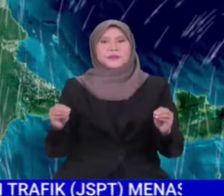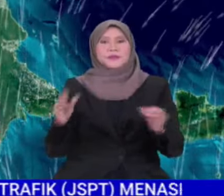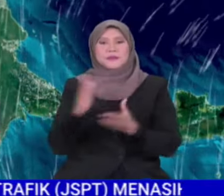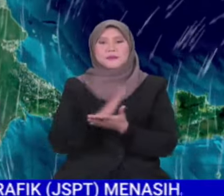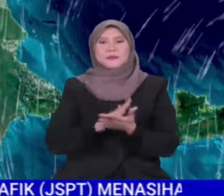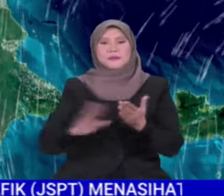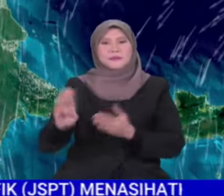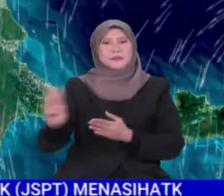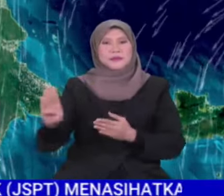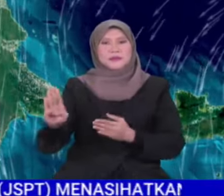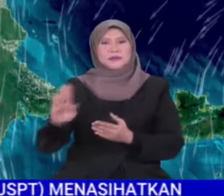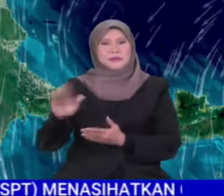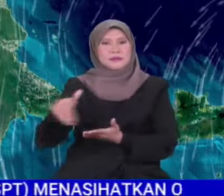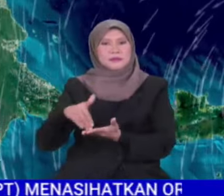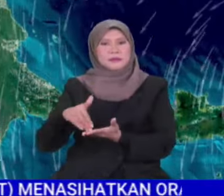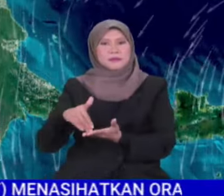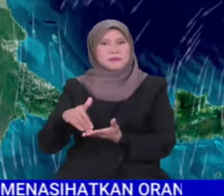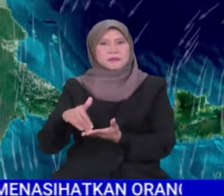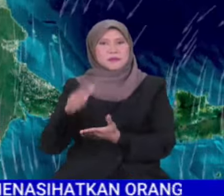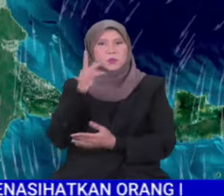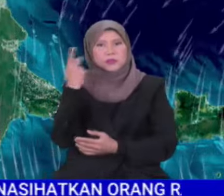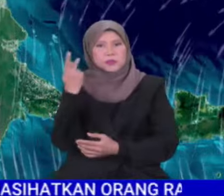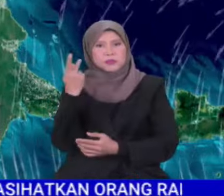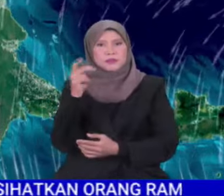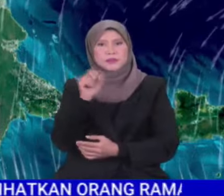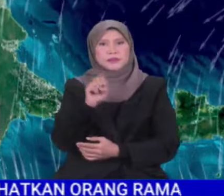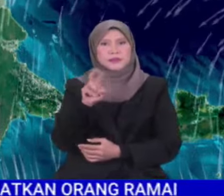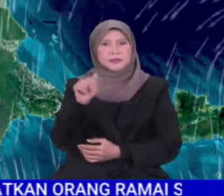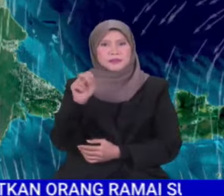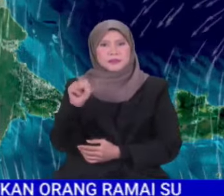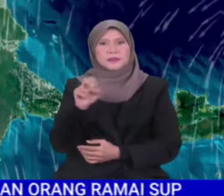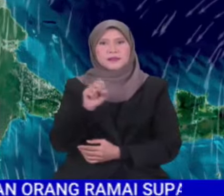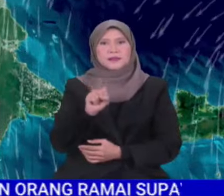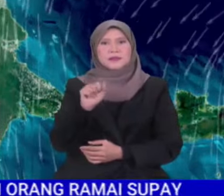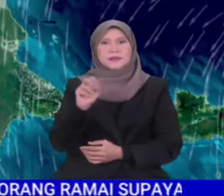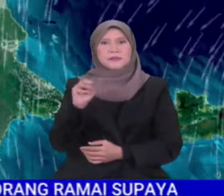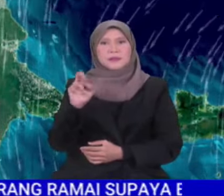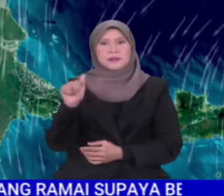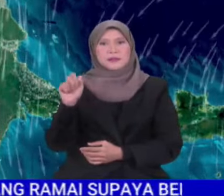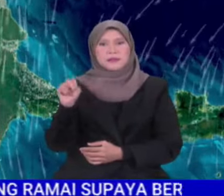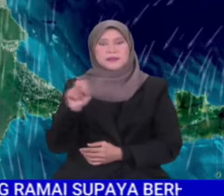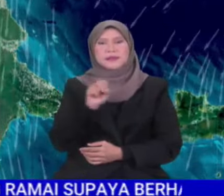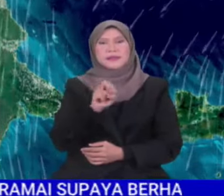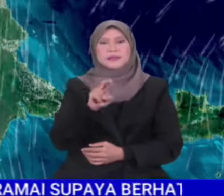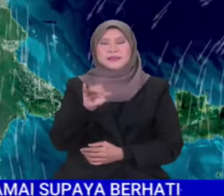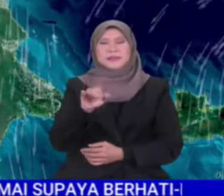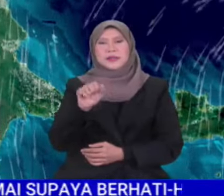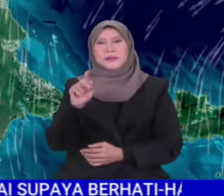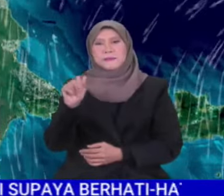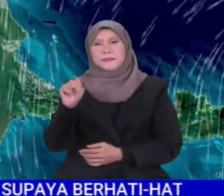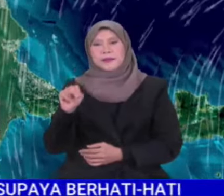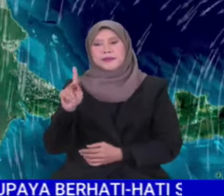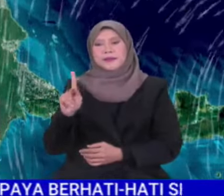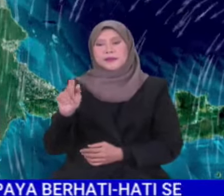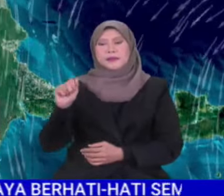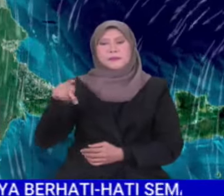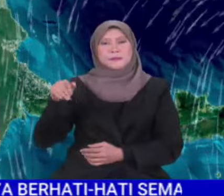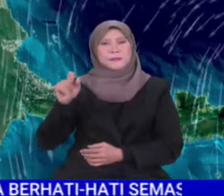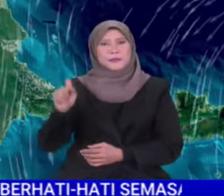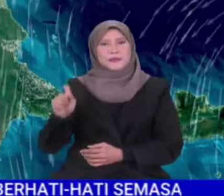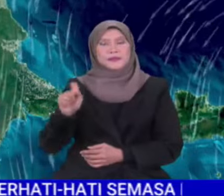di bahagian barat dan juga tengah, iaitu melibatkan bahagian Kuching, Serian, Samarahan, Sri Aman, Kapit, di bahagian Carike,